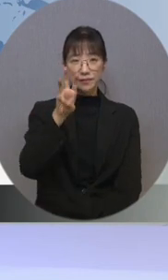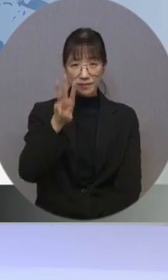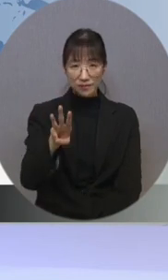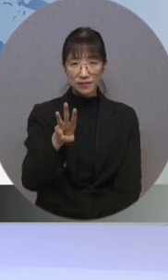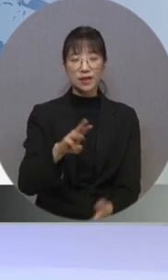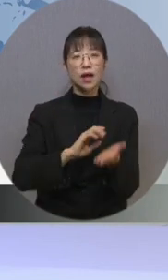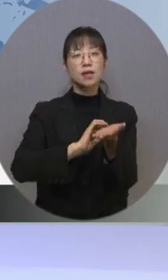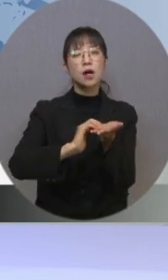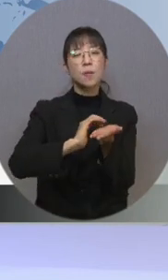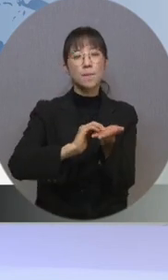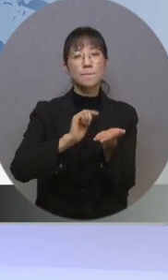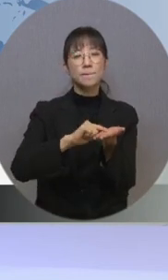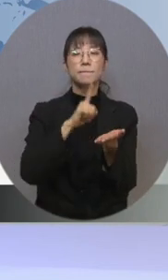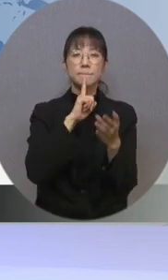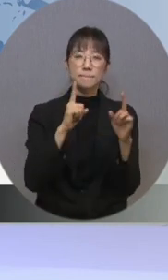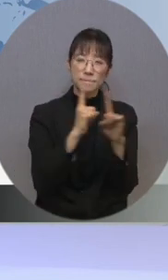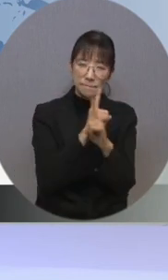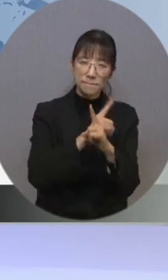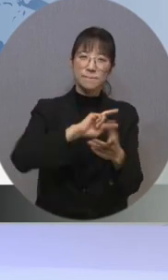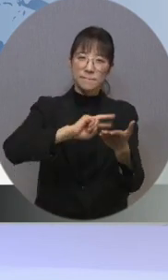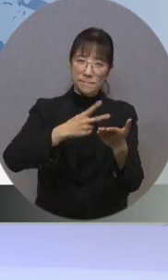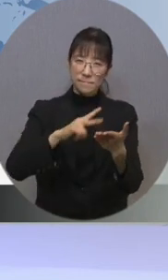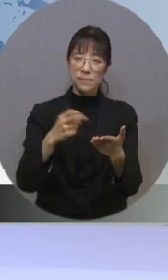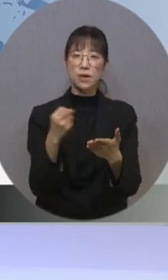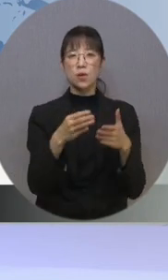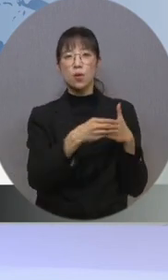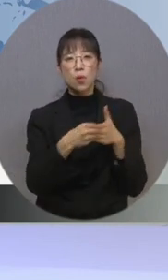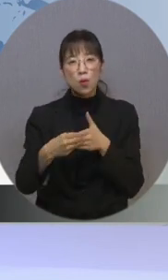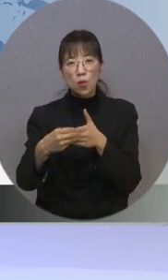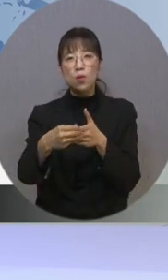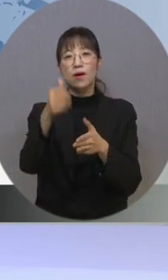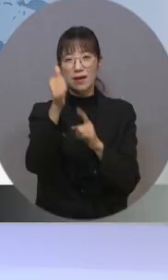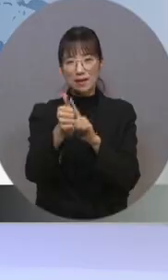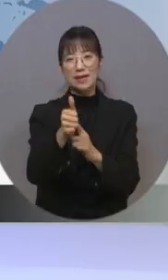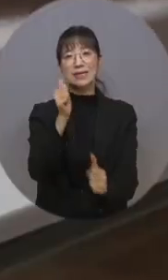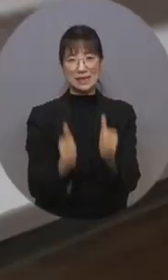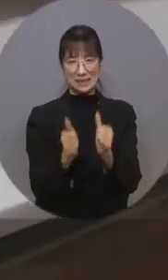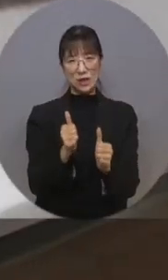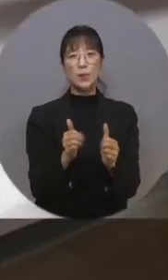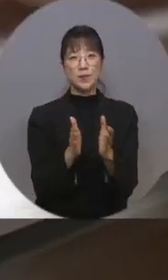2023년도 점역 교정사와 보행 지도사 시험이 실시됩니다.